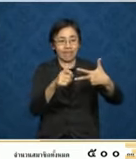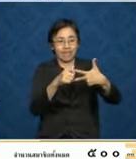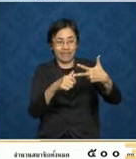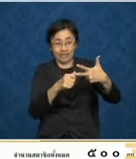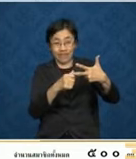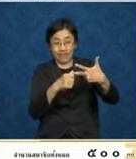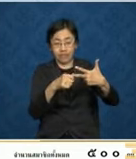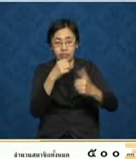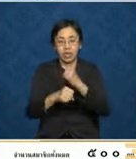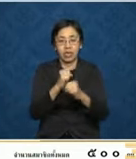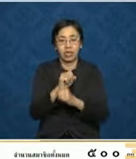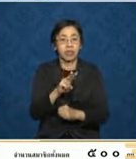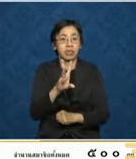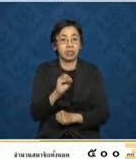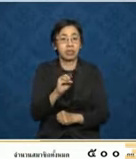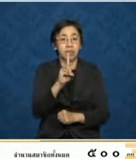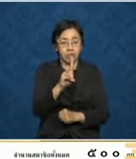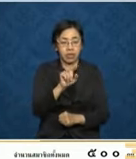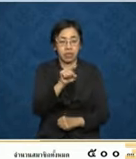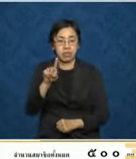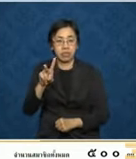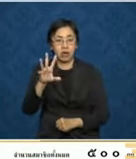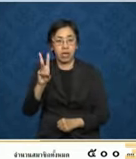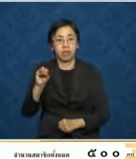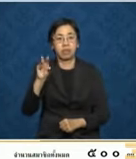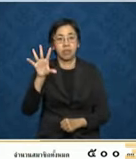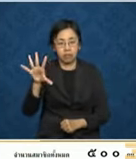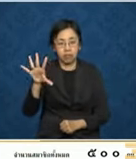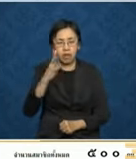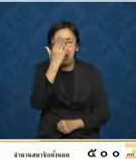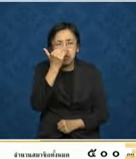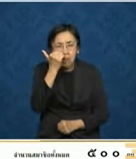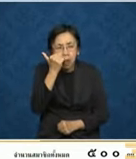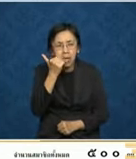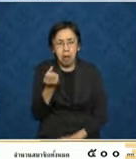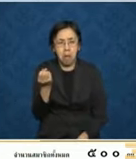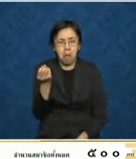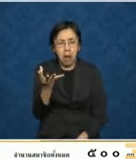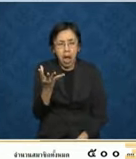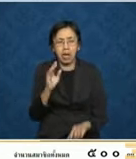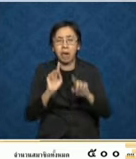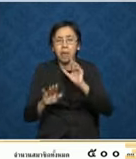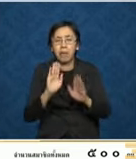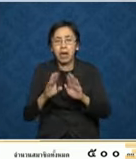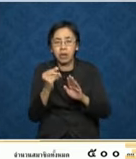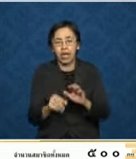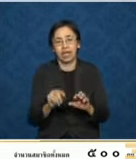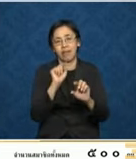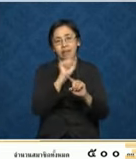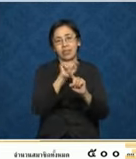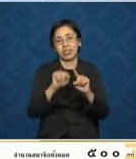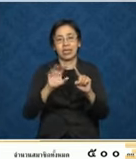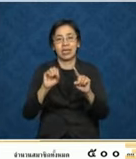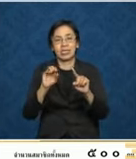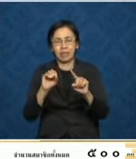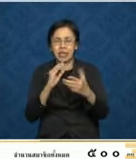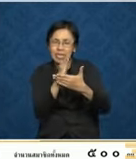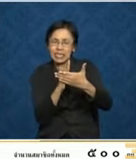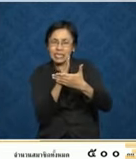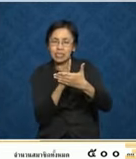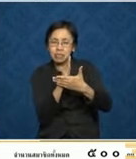งแต่ปี2561ถึง2565นะครับมีสัดส่วนสูงไม่น้อยกว่าร้อยละ50นะครับหรือครึ่งต่อครึ่งโดย